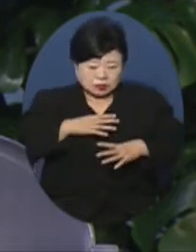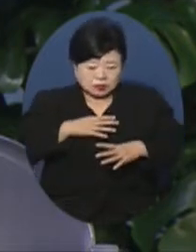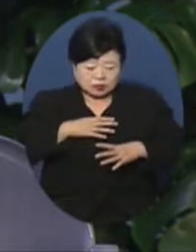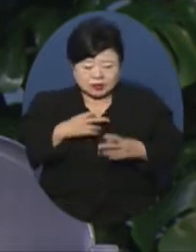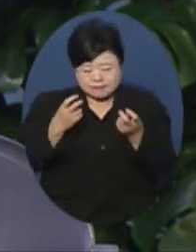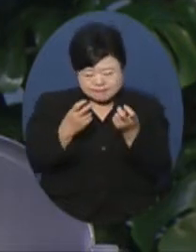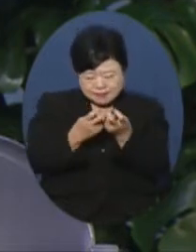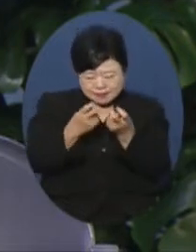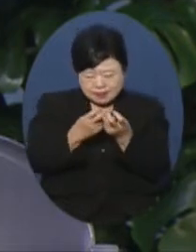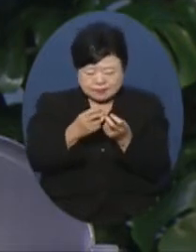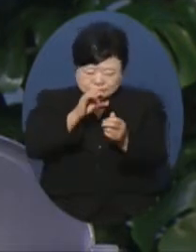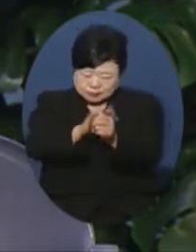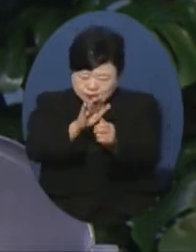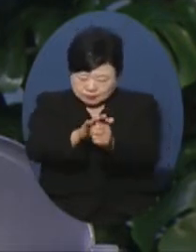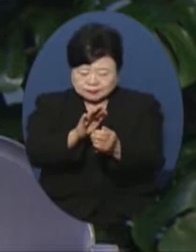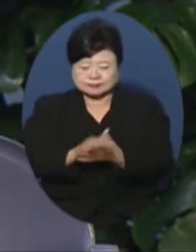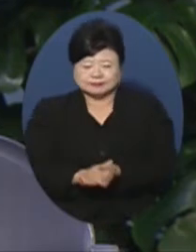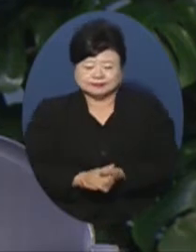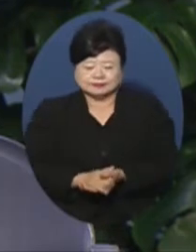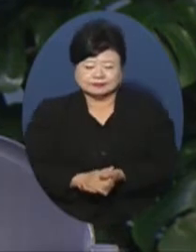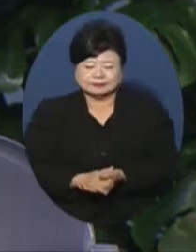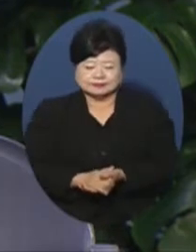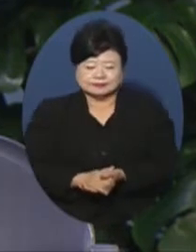놀라운 방법으로 도와주십니다.